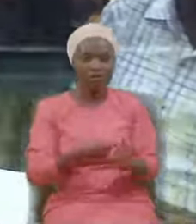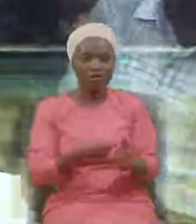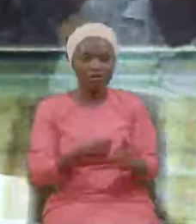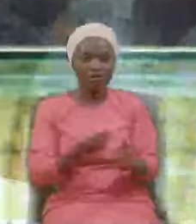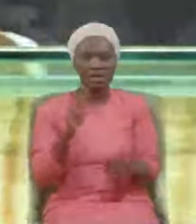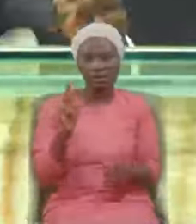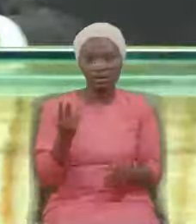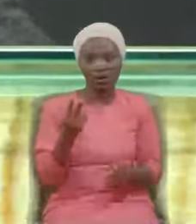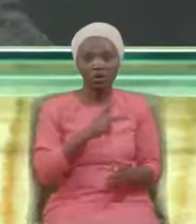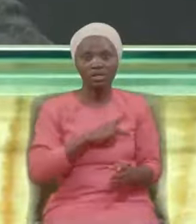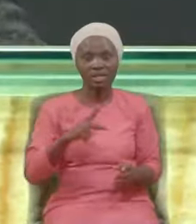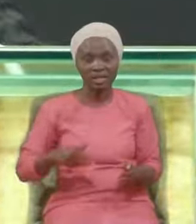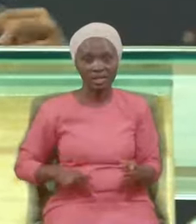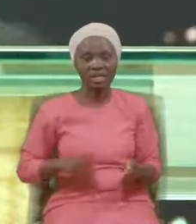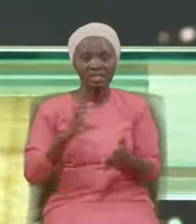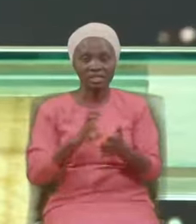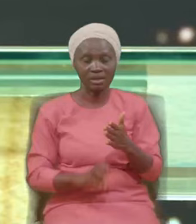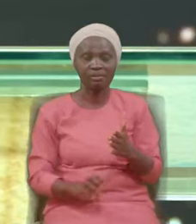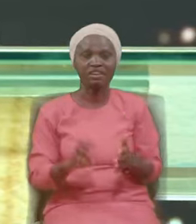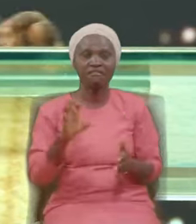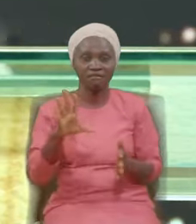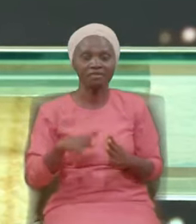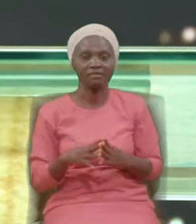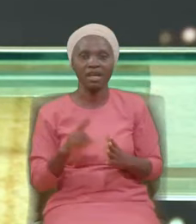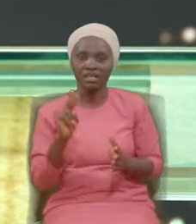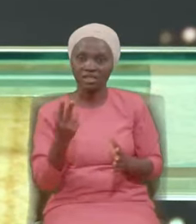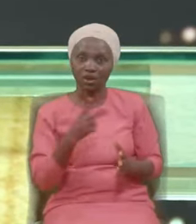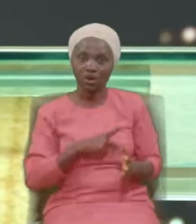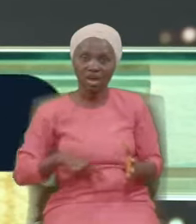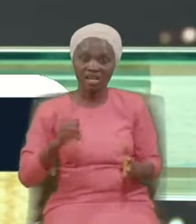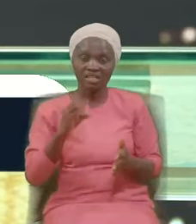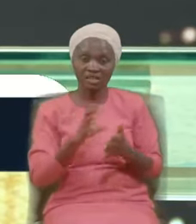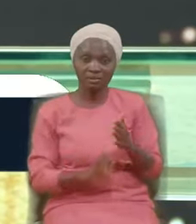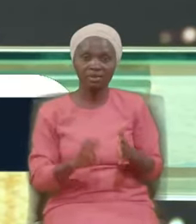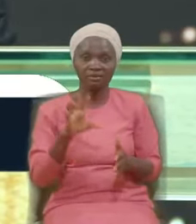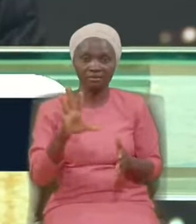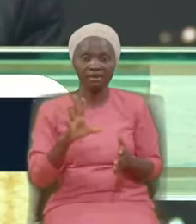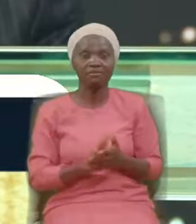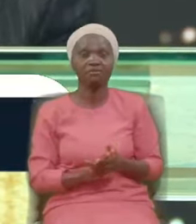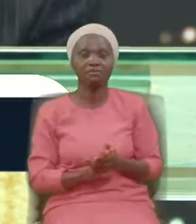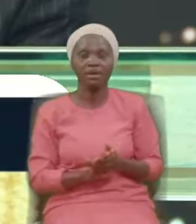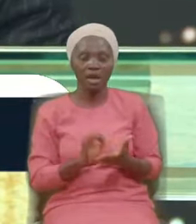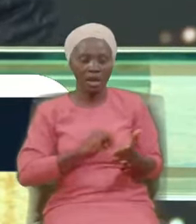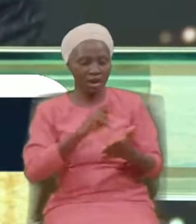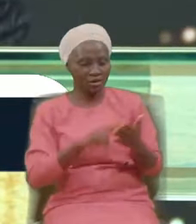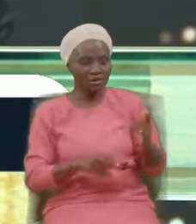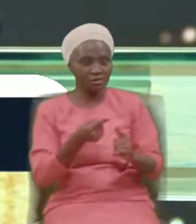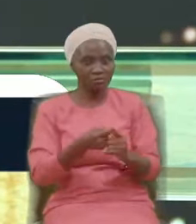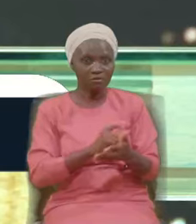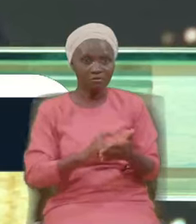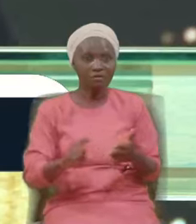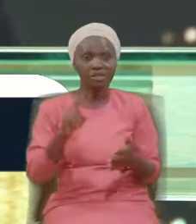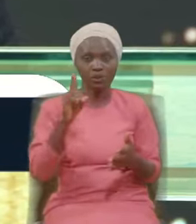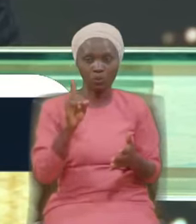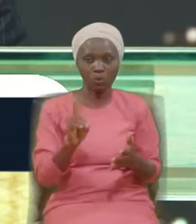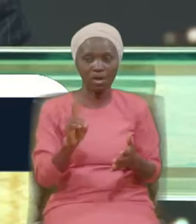Je lis de 2 Rois, chapitre 5, 2 Rois 5. Je lis le